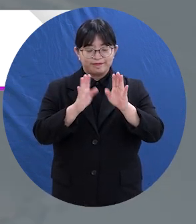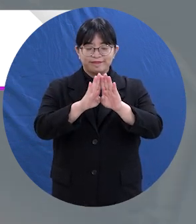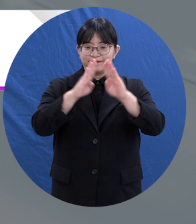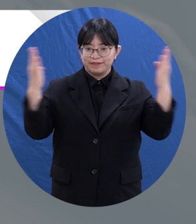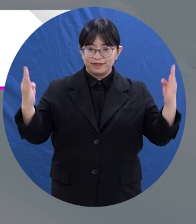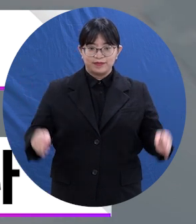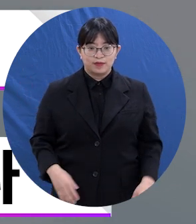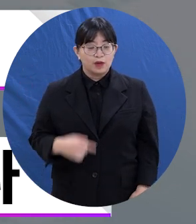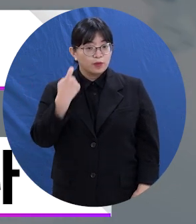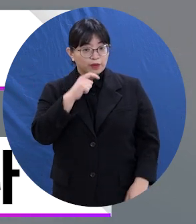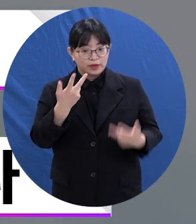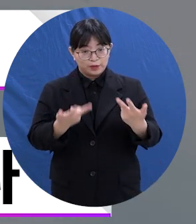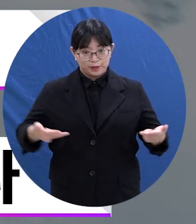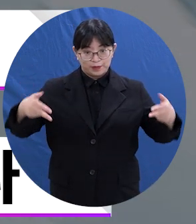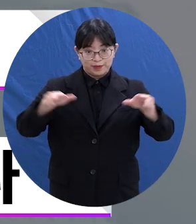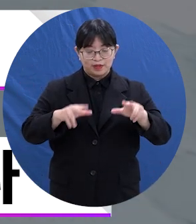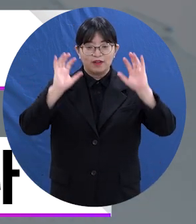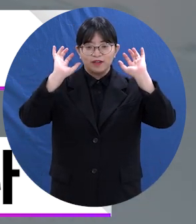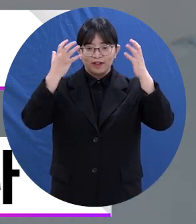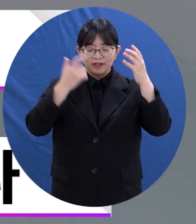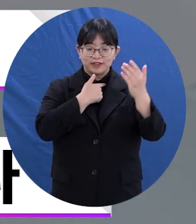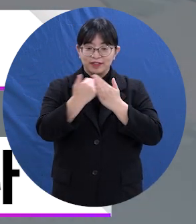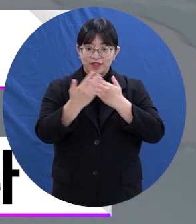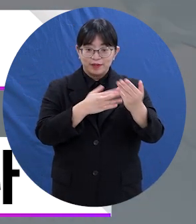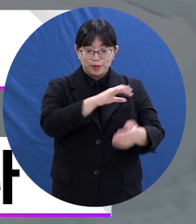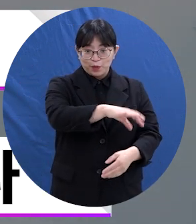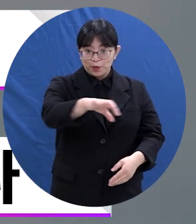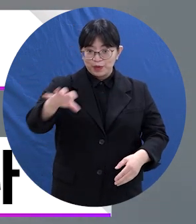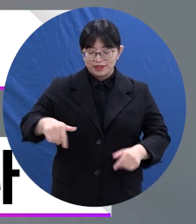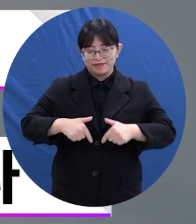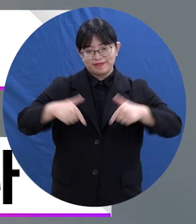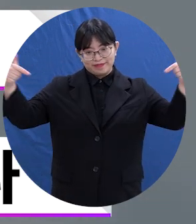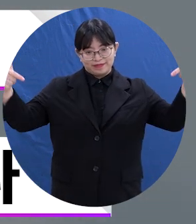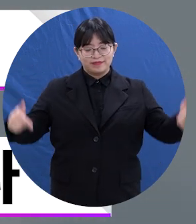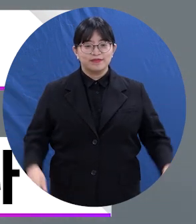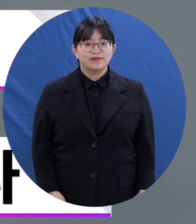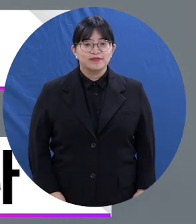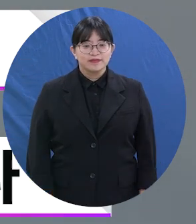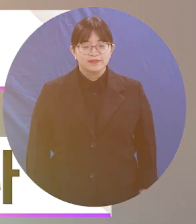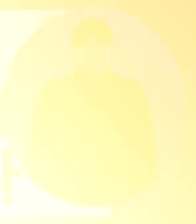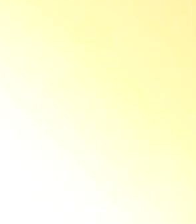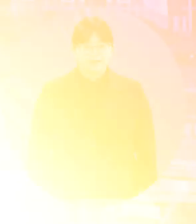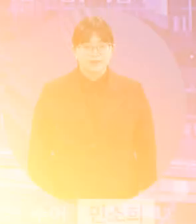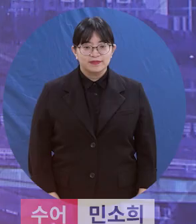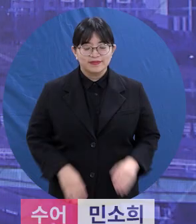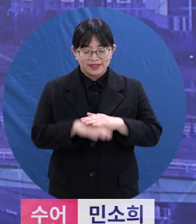개최했습니다. 물금 황산공원의 어린이 체험 놀이시설이 대폭 늘어날 전망입니다.